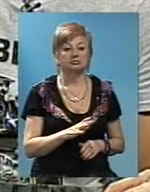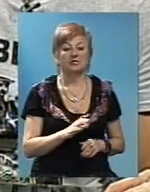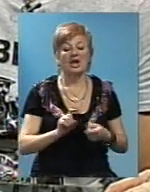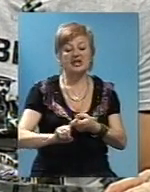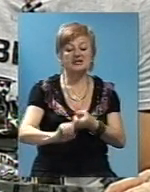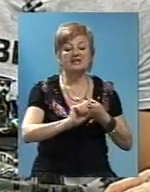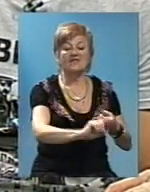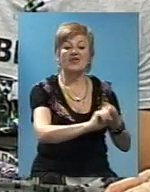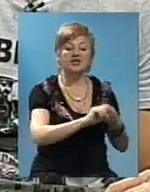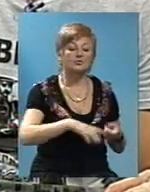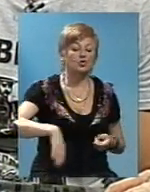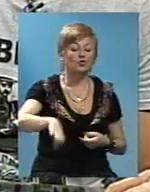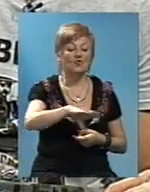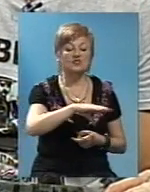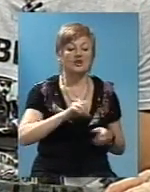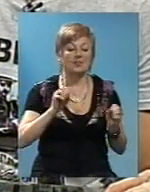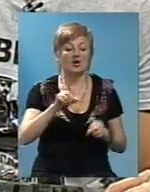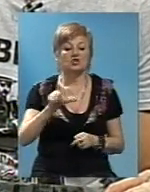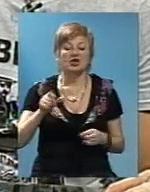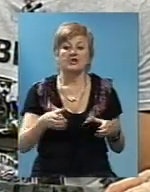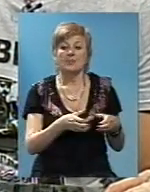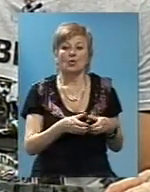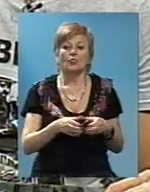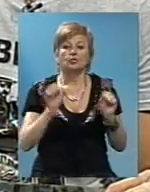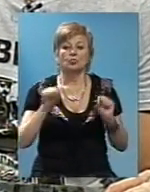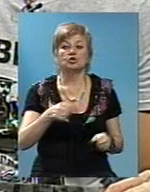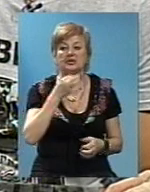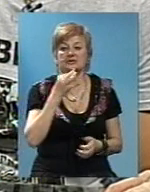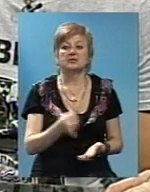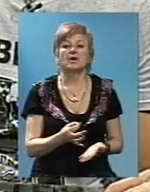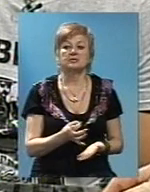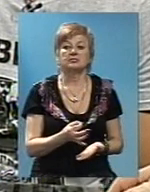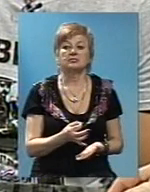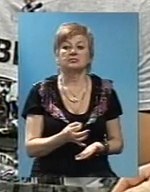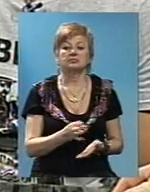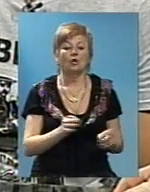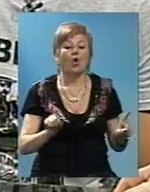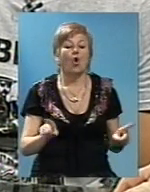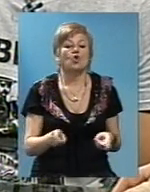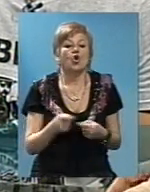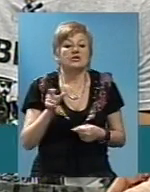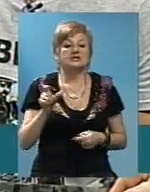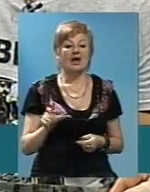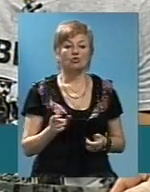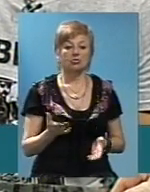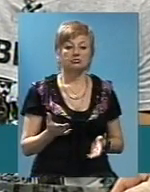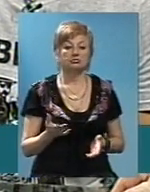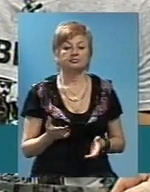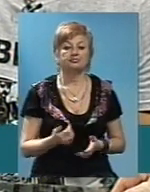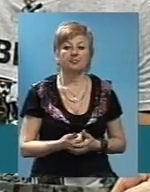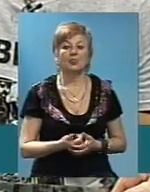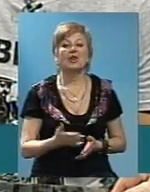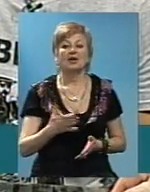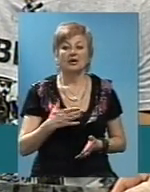зв'язок між усіма членами команди, тобто, можу сказати, якимось чином організатор. Тобто